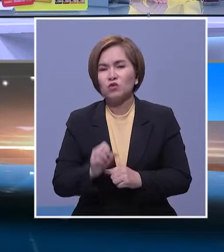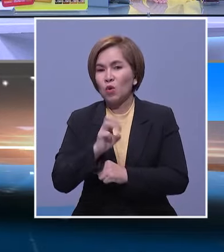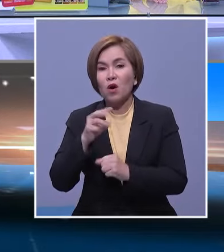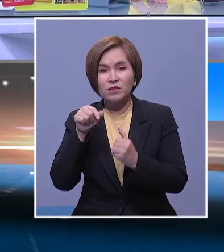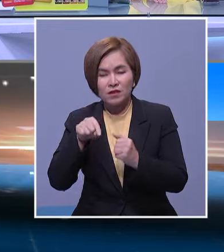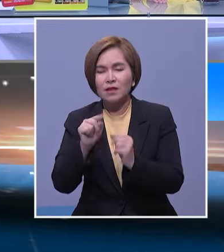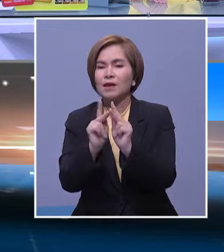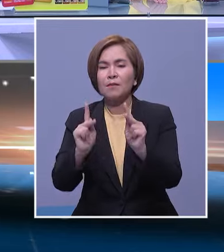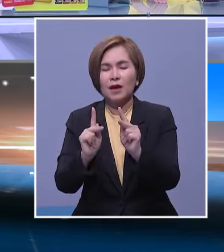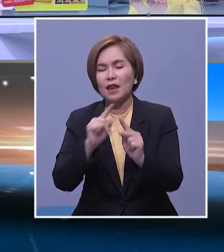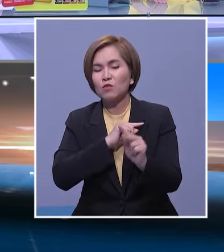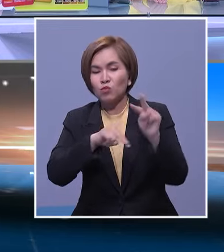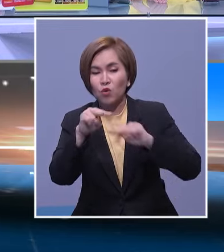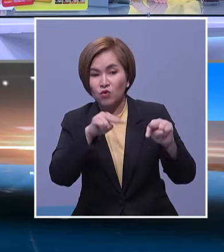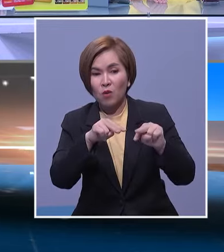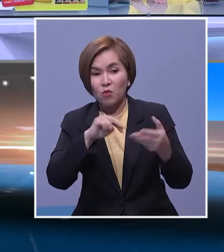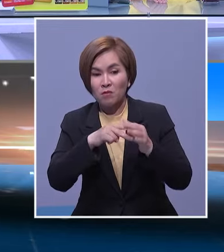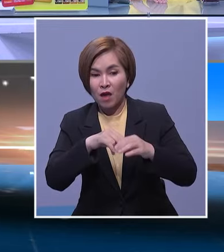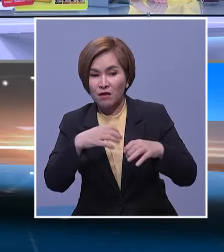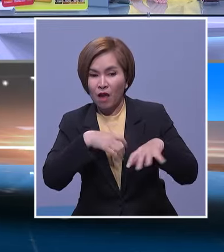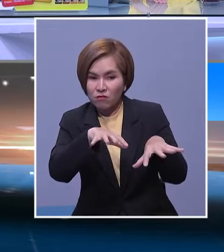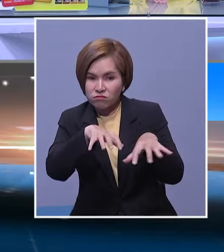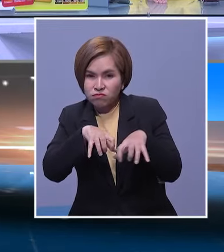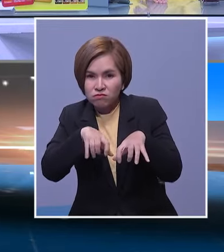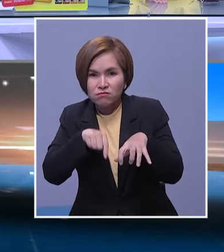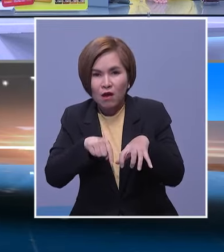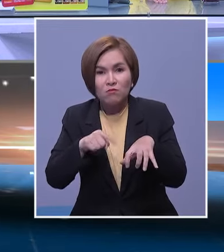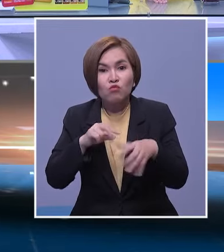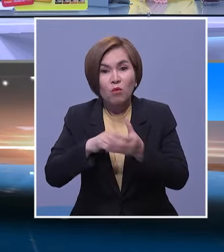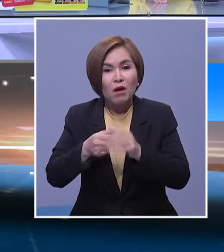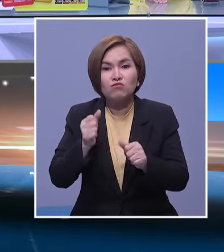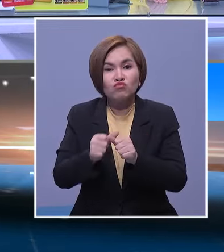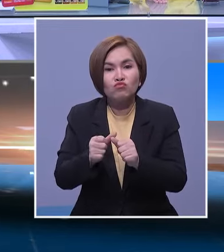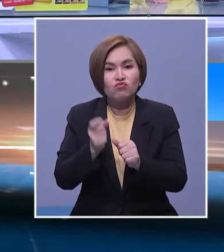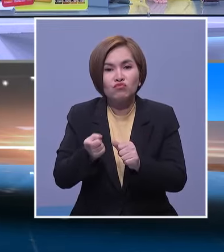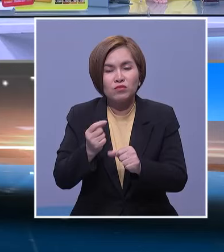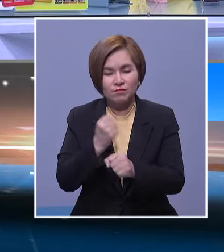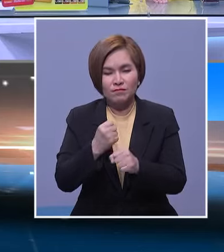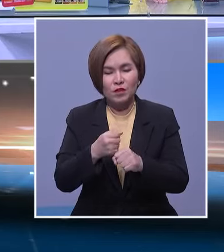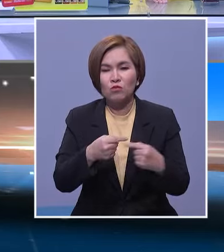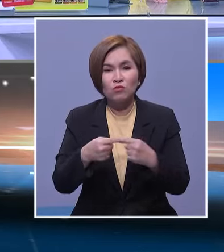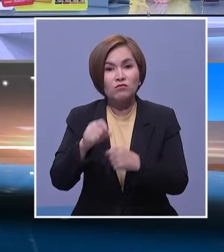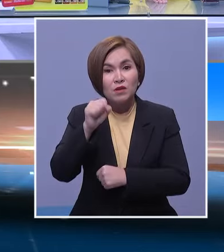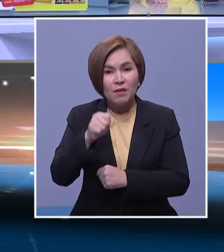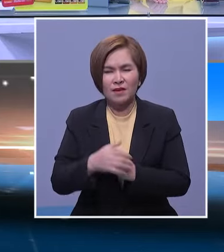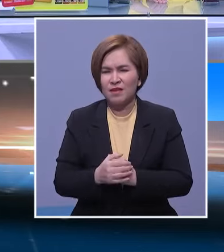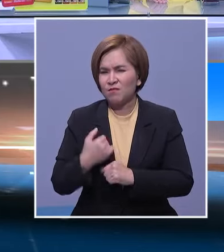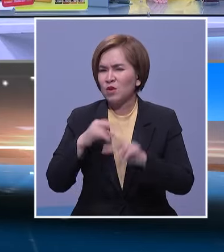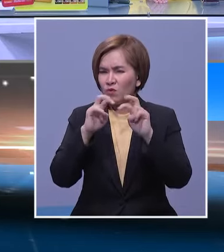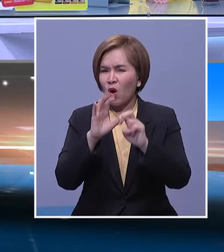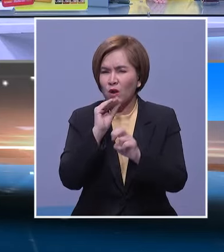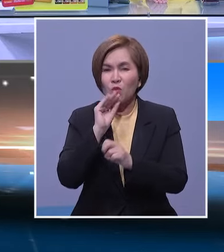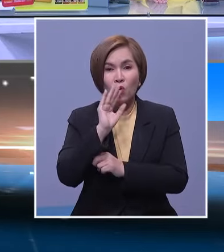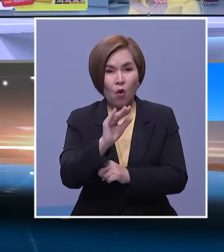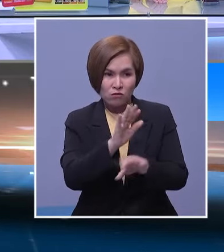ถูกวิพากษ์วิจารณ์ว่าห่วงไห ม ห่วงอำนาจหรือเปล่านะตอนนี ้ที่สำคัญเมื่อวานนี้หลายคนวิเคราะห์การพูดของสว.กฤษดิ์ศักดิ์ที่บอกว่า